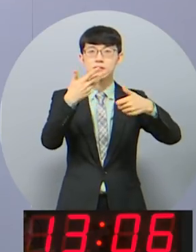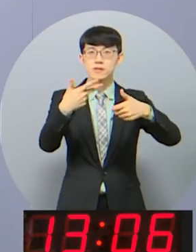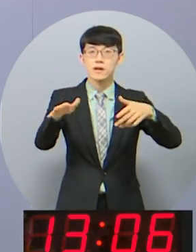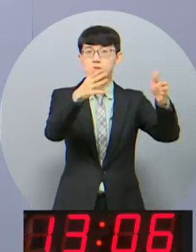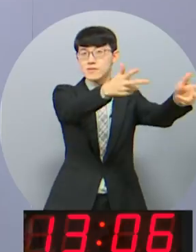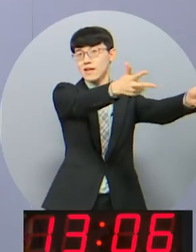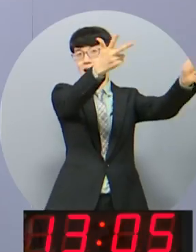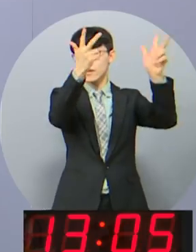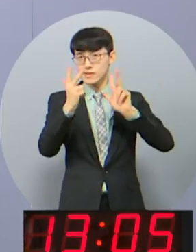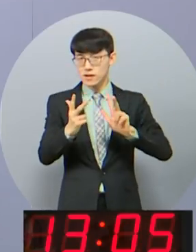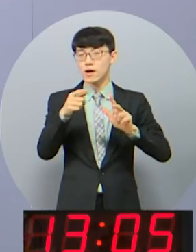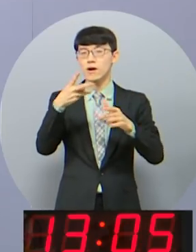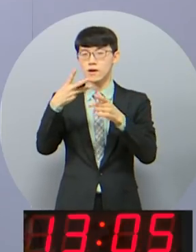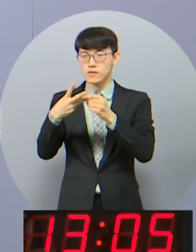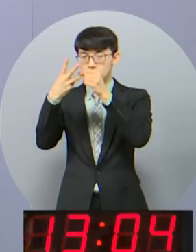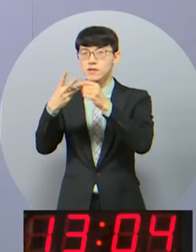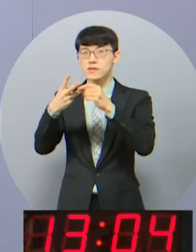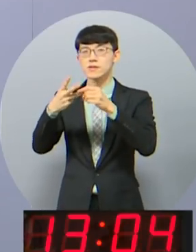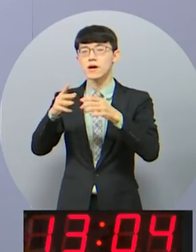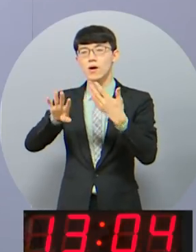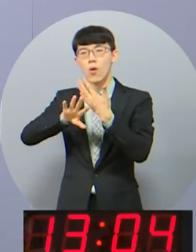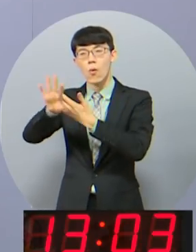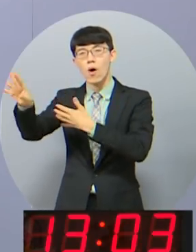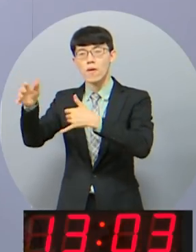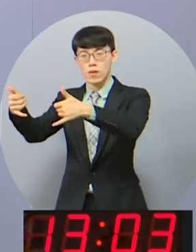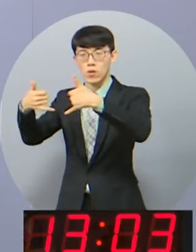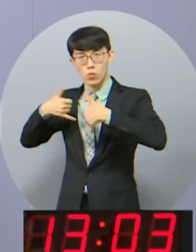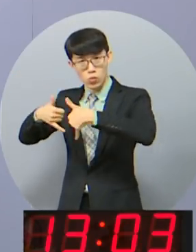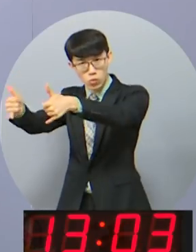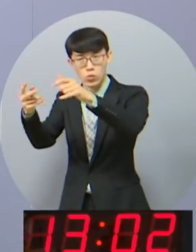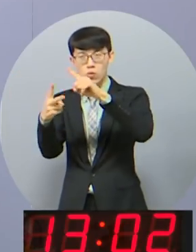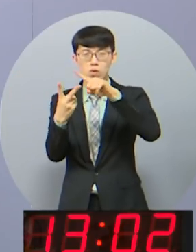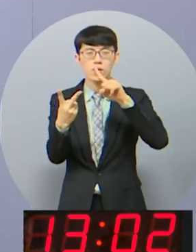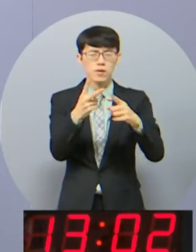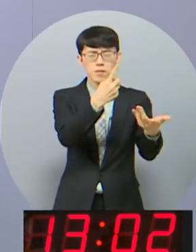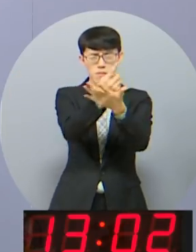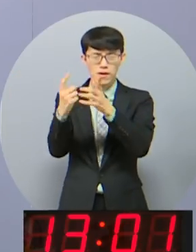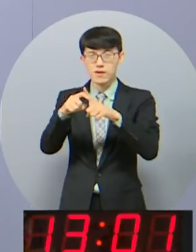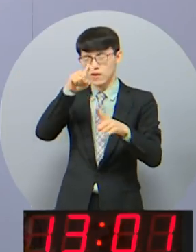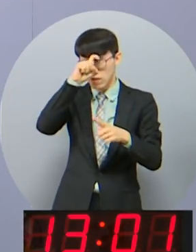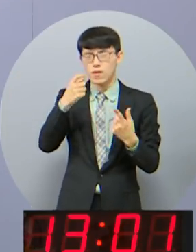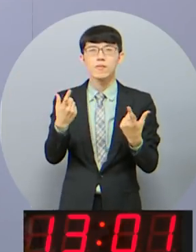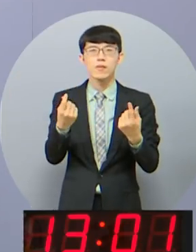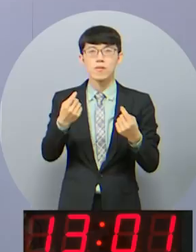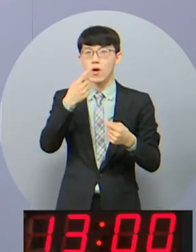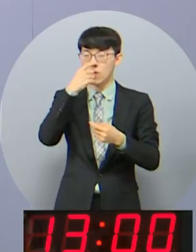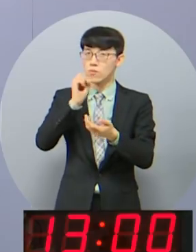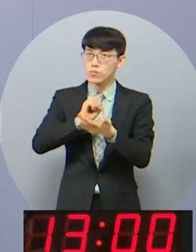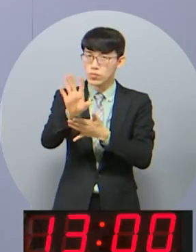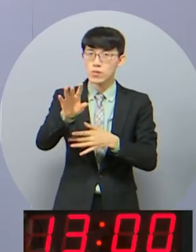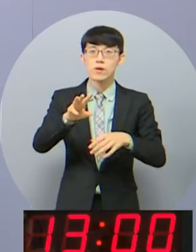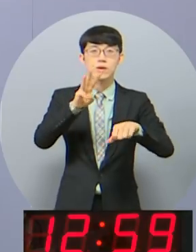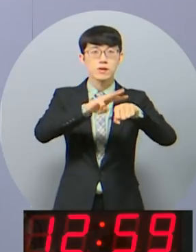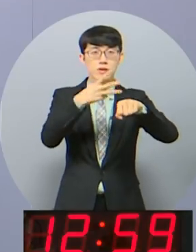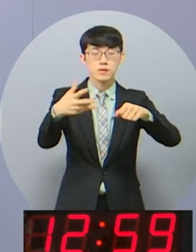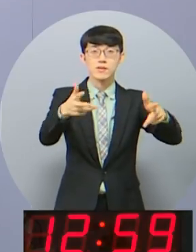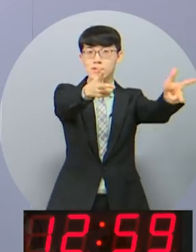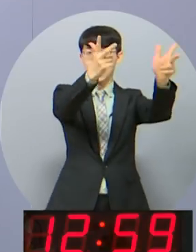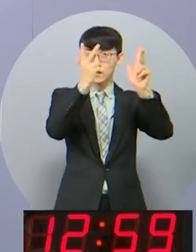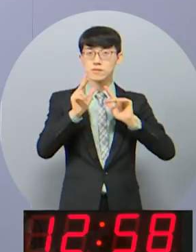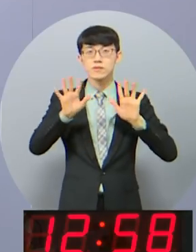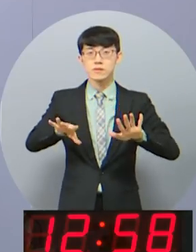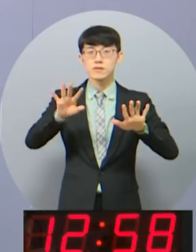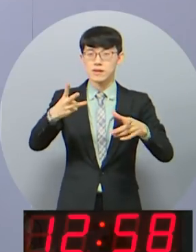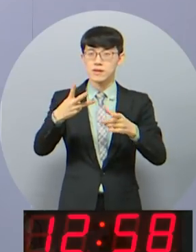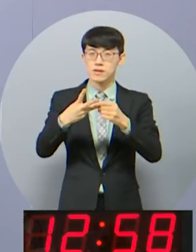外道路是所有人的期待，所有人的盼望。宇恩跟各位乡亲报告，淡江大桥目前第三